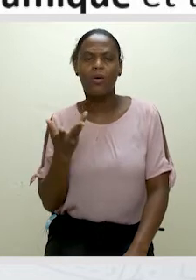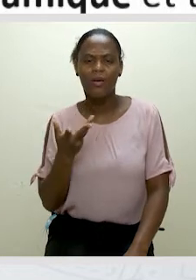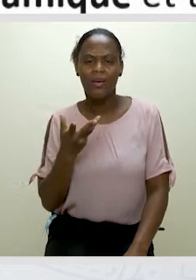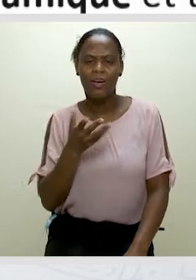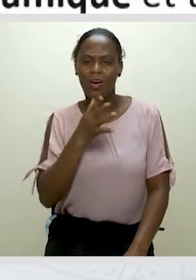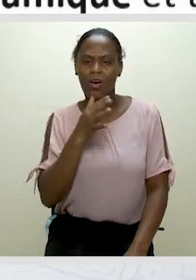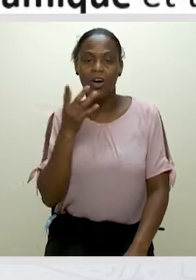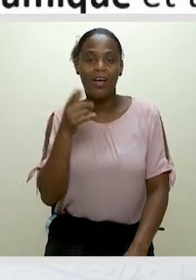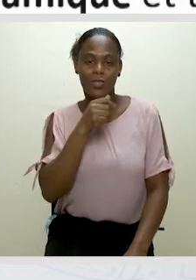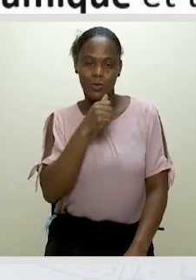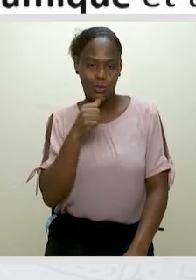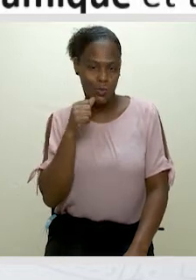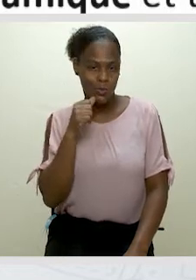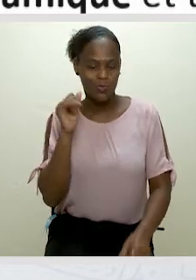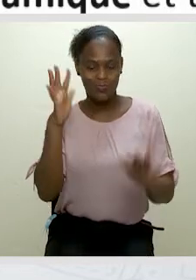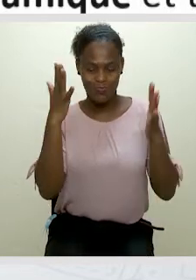dit, elle est